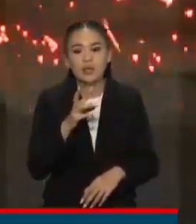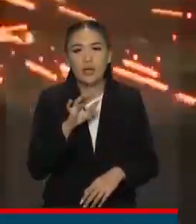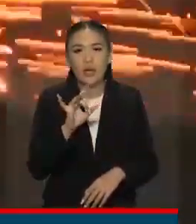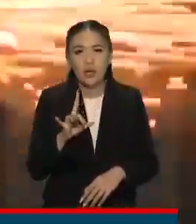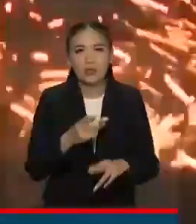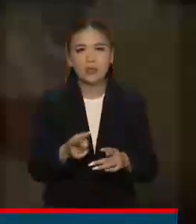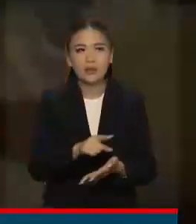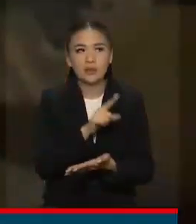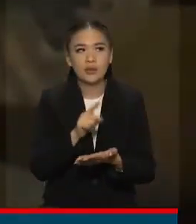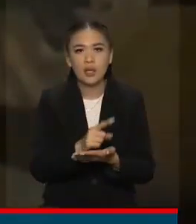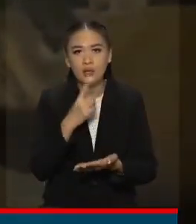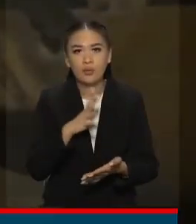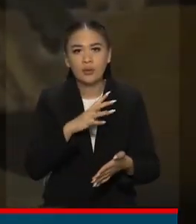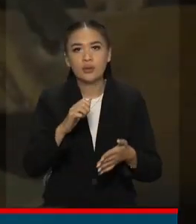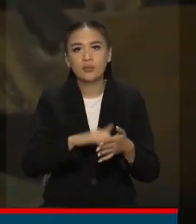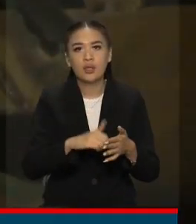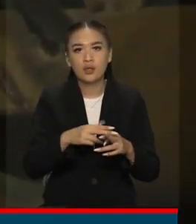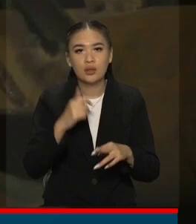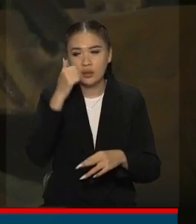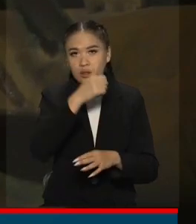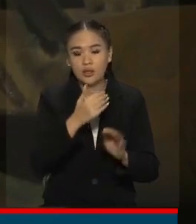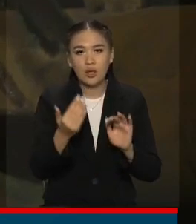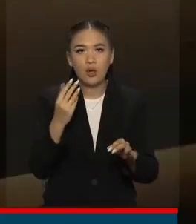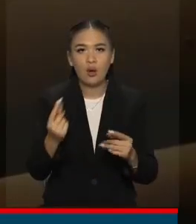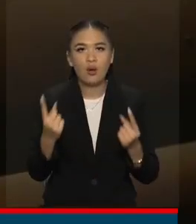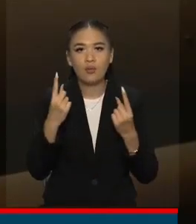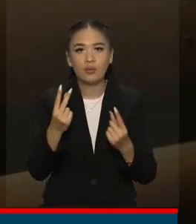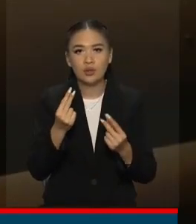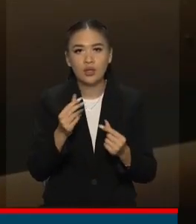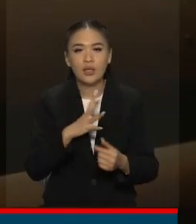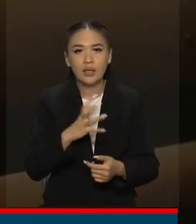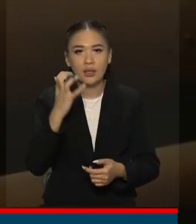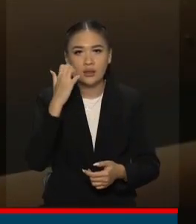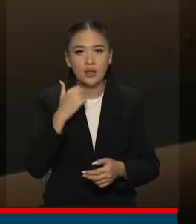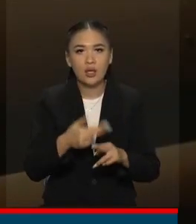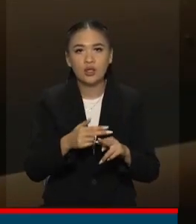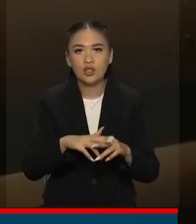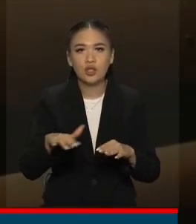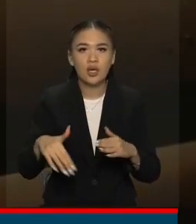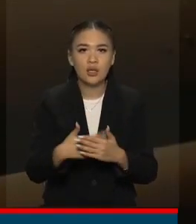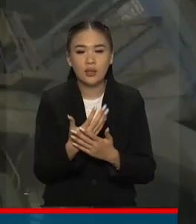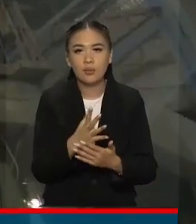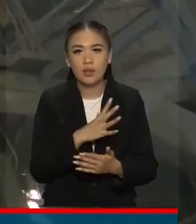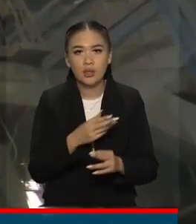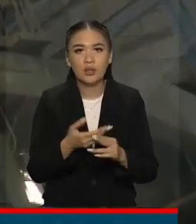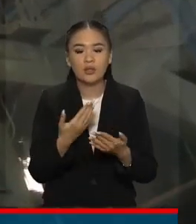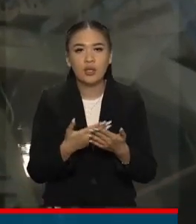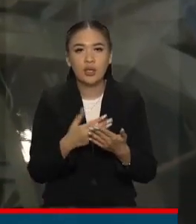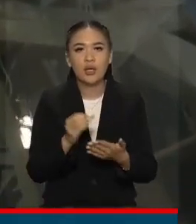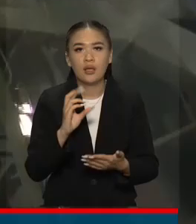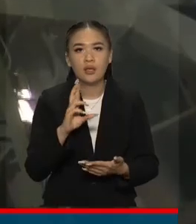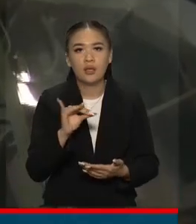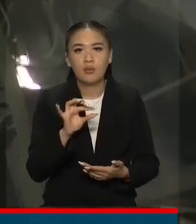деп санайды. Себебі өткен жылдармен салыстырғанда қомақты қаржы қаралып, ескірген қондырғылар жаңартылып жатыр. Мысалы, Екібастұздағы